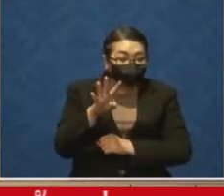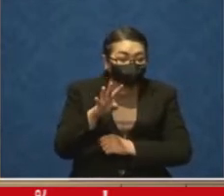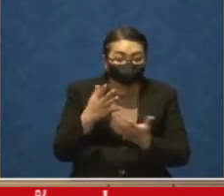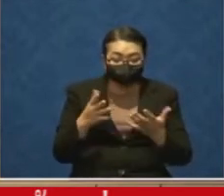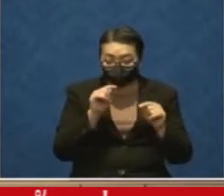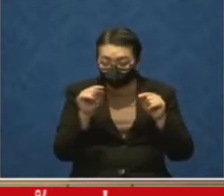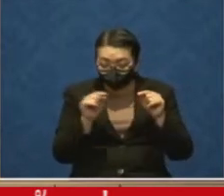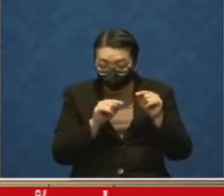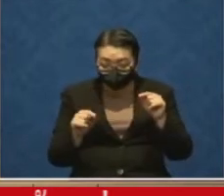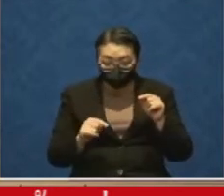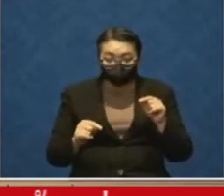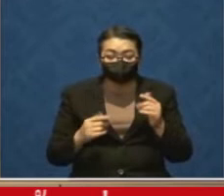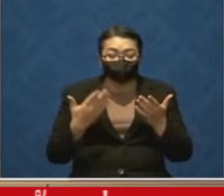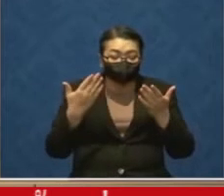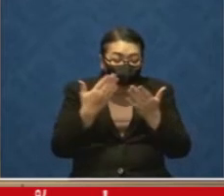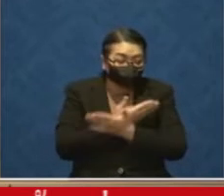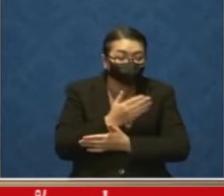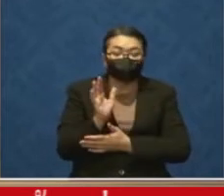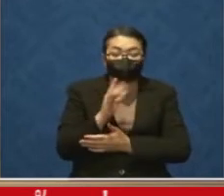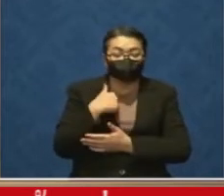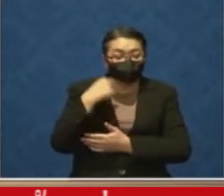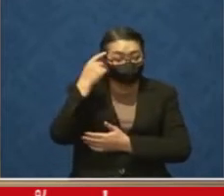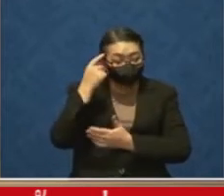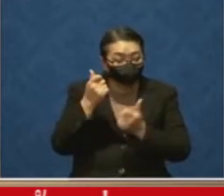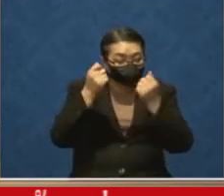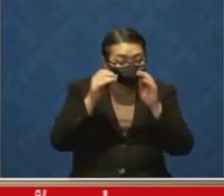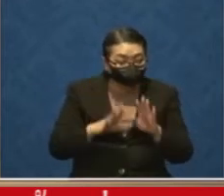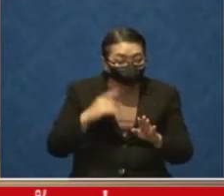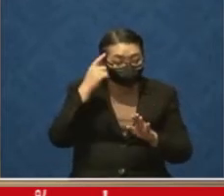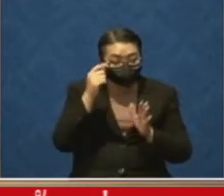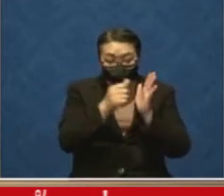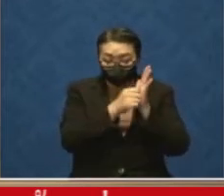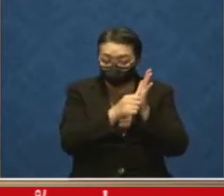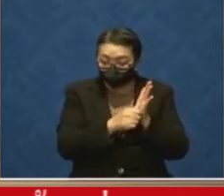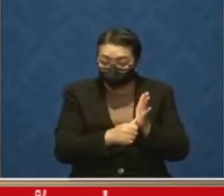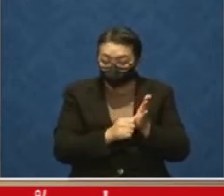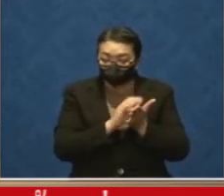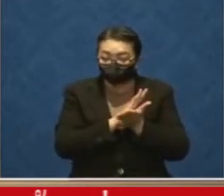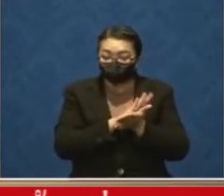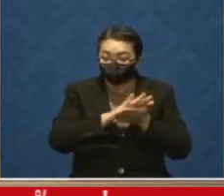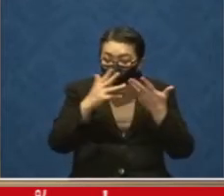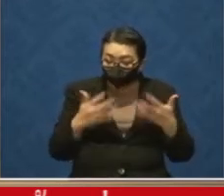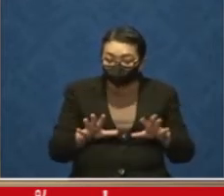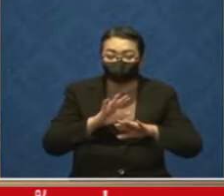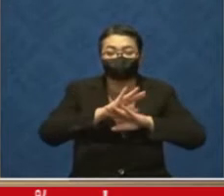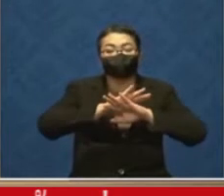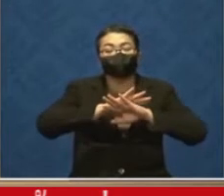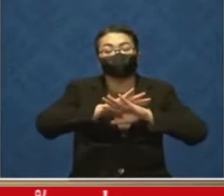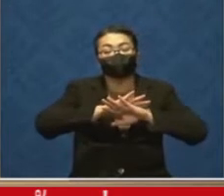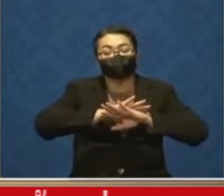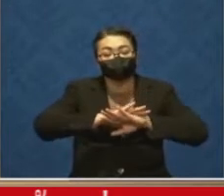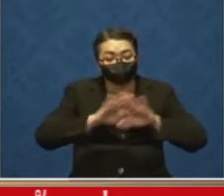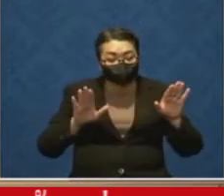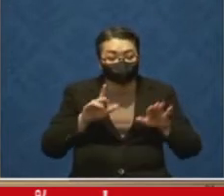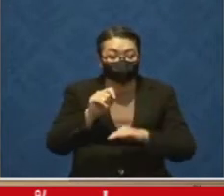เหอเยอะไม่มเหุผลอะไรที่จะเปลี่น Specified เฉๆเขากเลยออก ps mac Alle perguntaและเสร็แล้วก็ยกเลิง